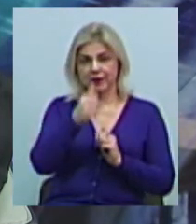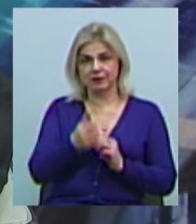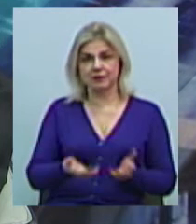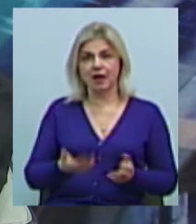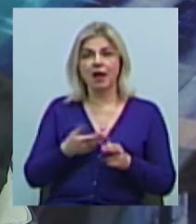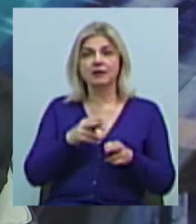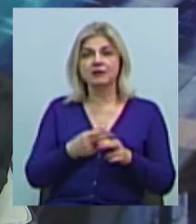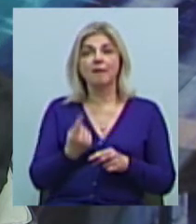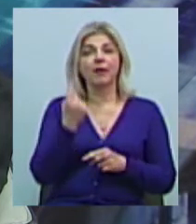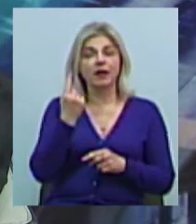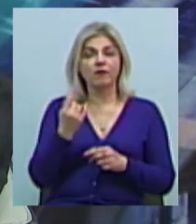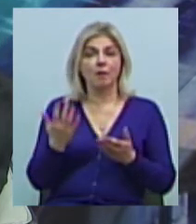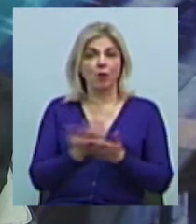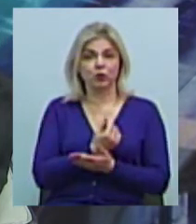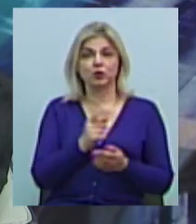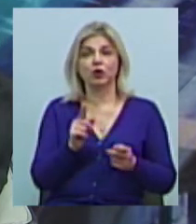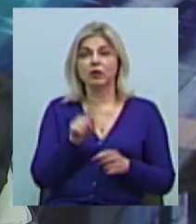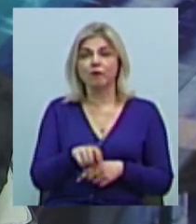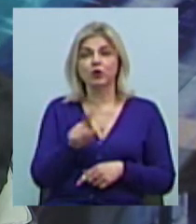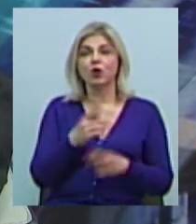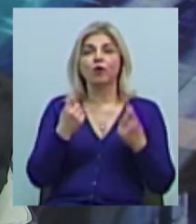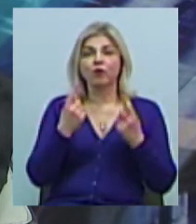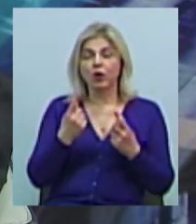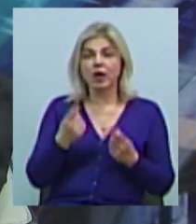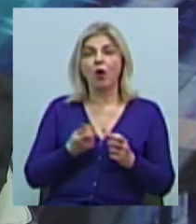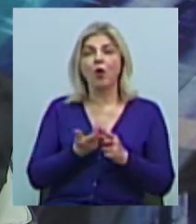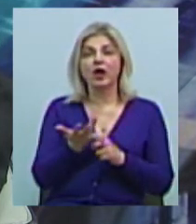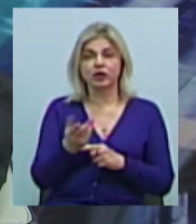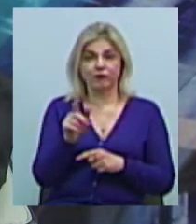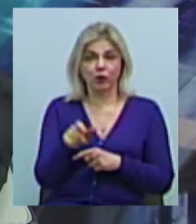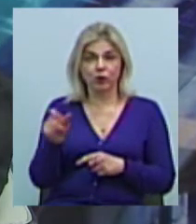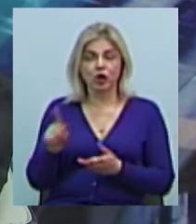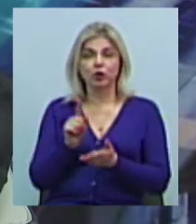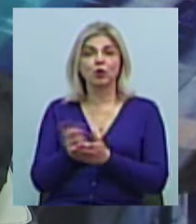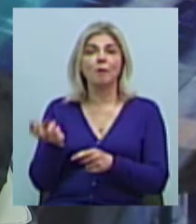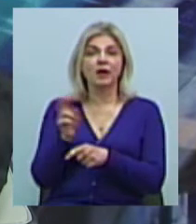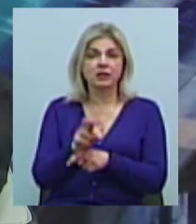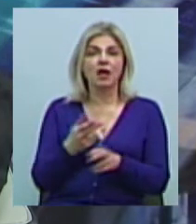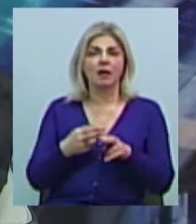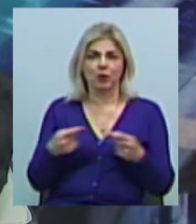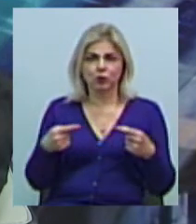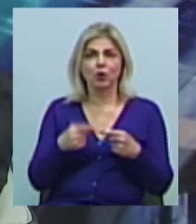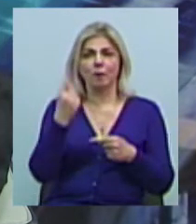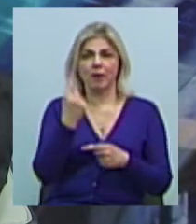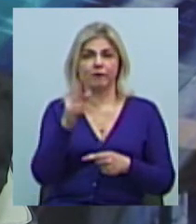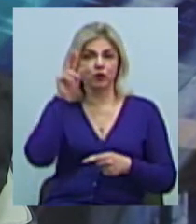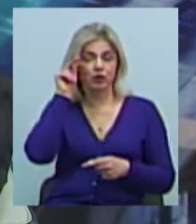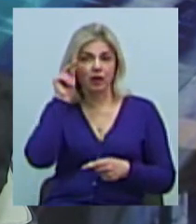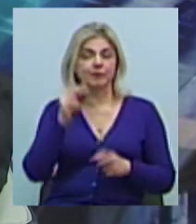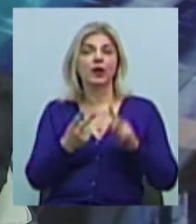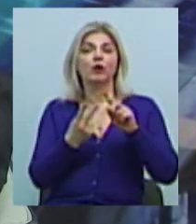Це, по-перше, привелось до того, що значна кількість споживачів повинна була прийти саме 1-го числа. Друга ситуація,